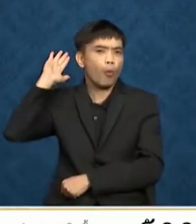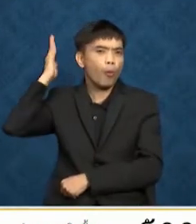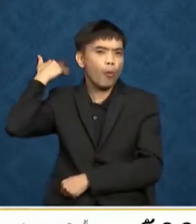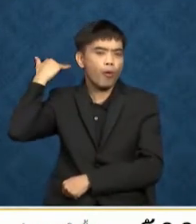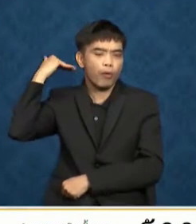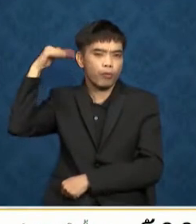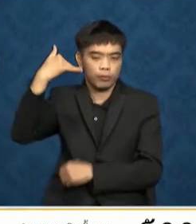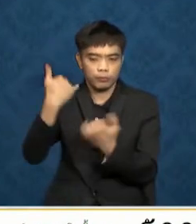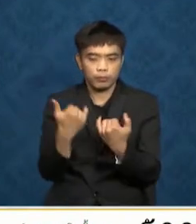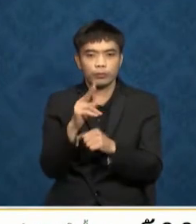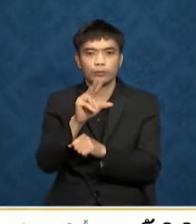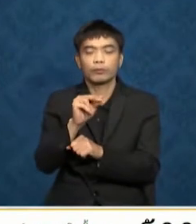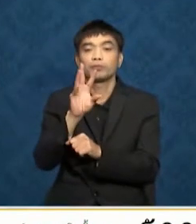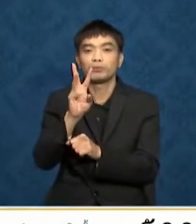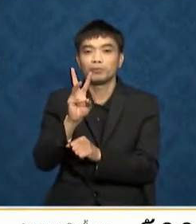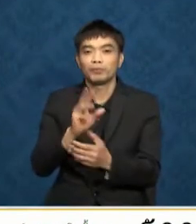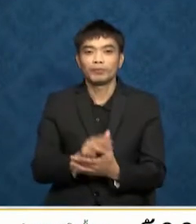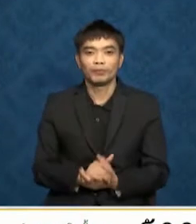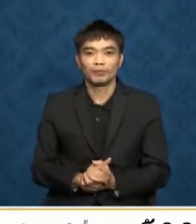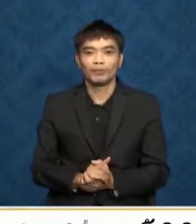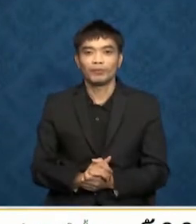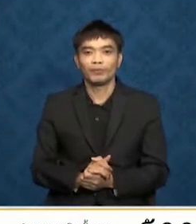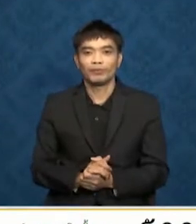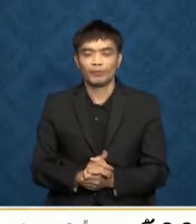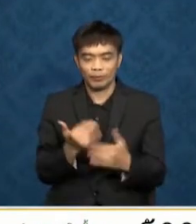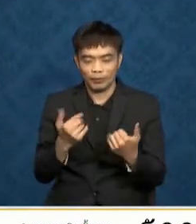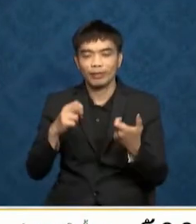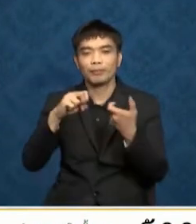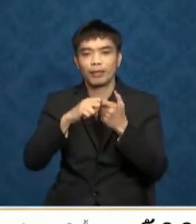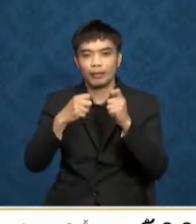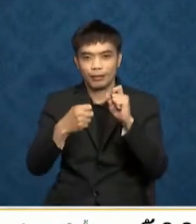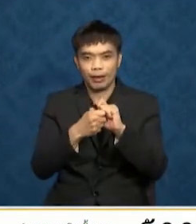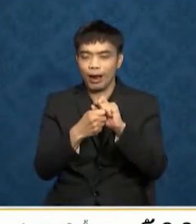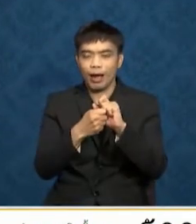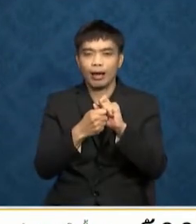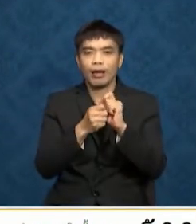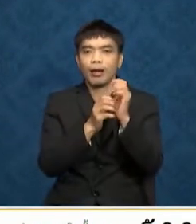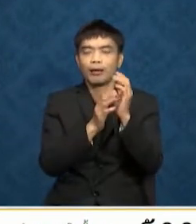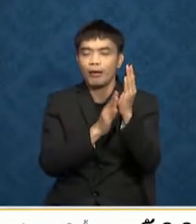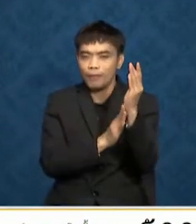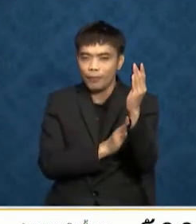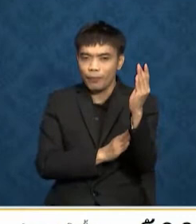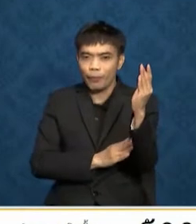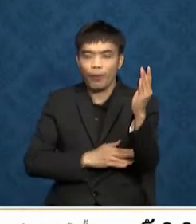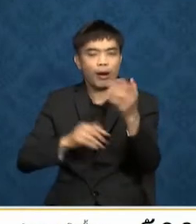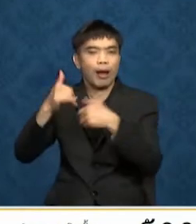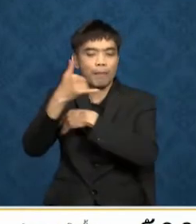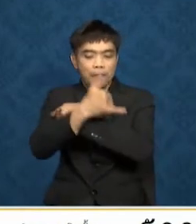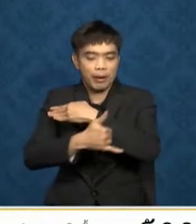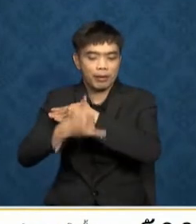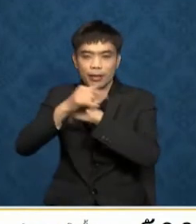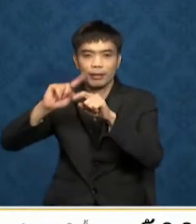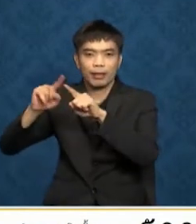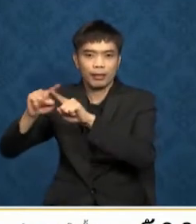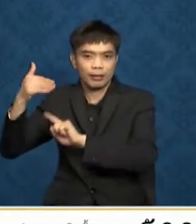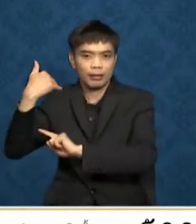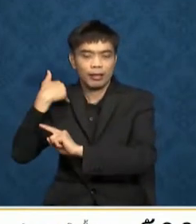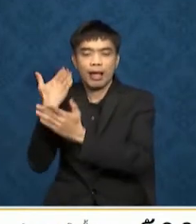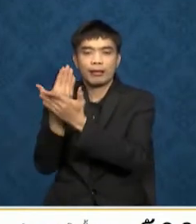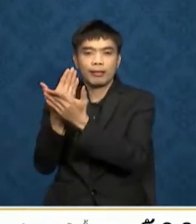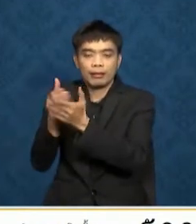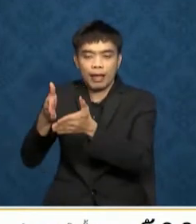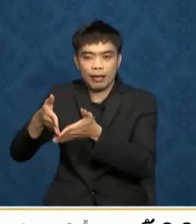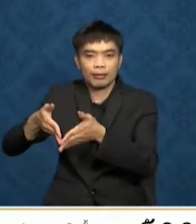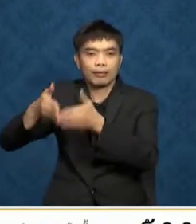ปีซึ่งหลายประเทศมีปัญหาเรื้อรังแบบเนี้ยครับและหลายประเทศส่วนใหญ่แทบจะไม่ตั้งงบการกู้เพื่อชด